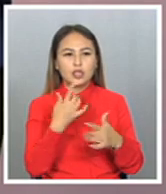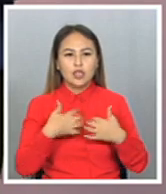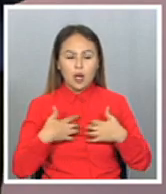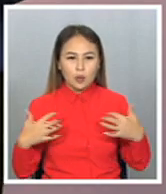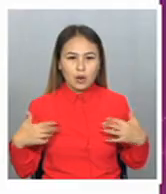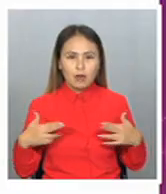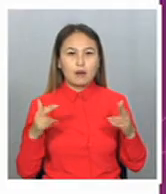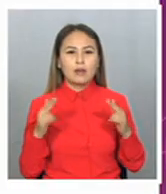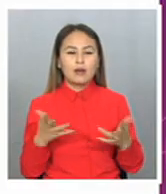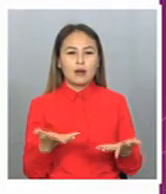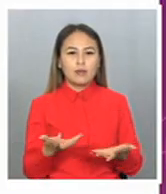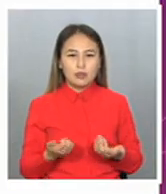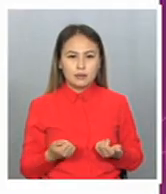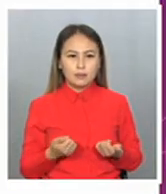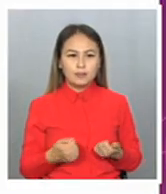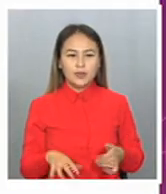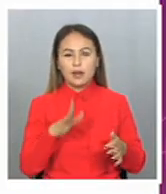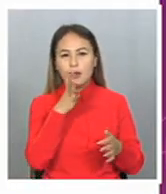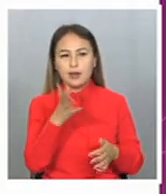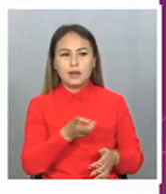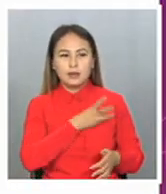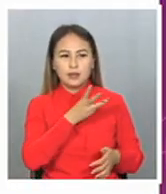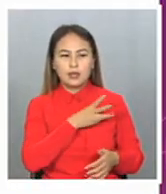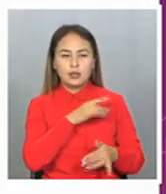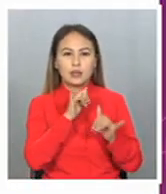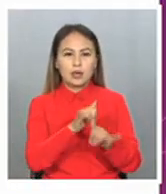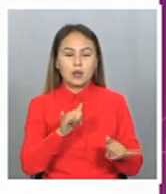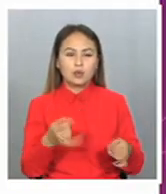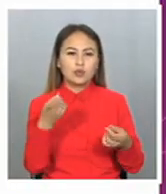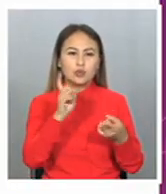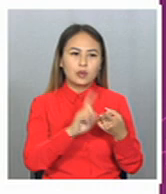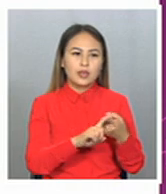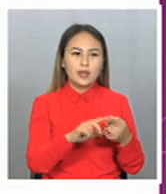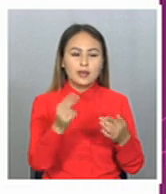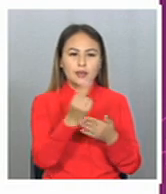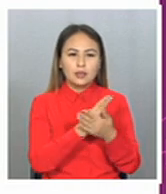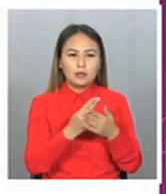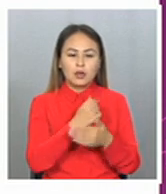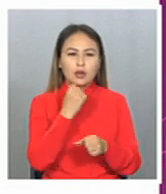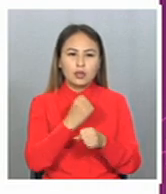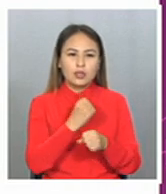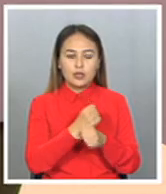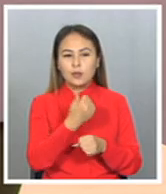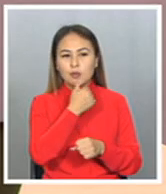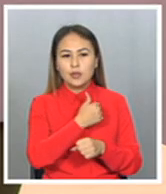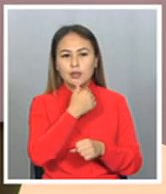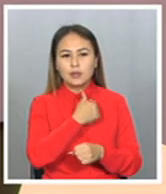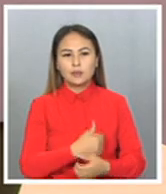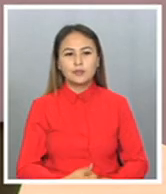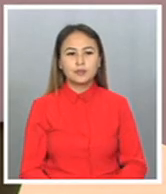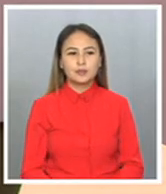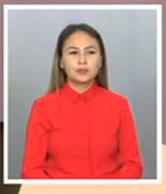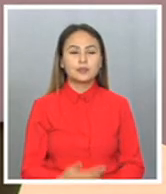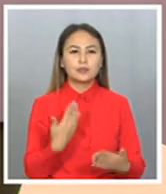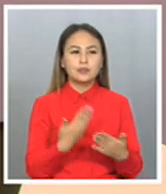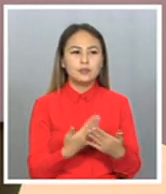қалай алады? Энергияның таралу жолына сызба құрастырып көрейік.